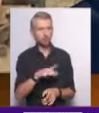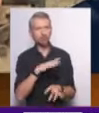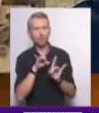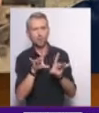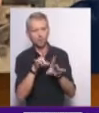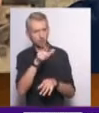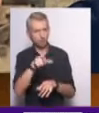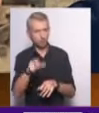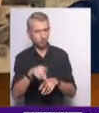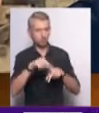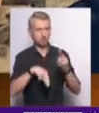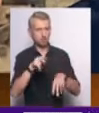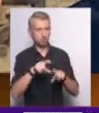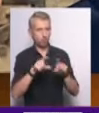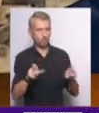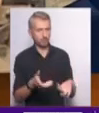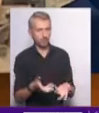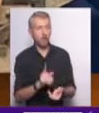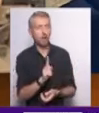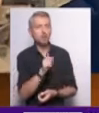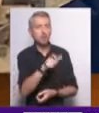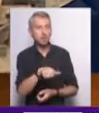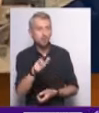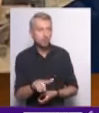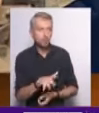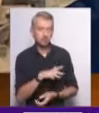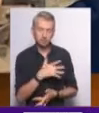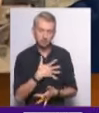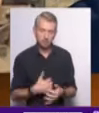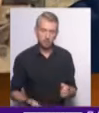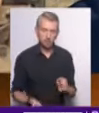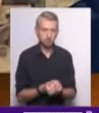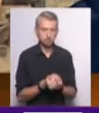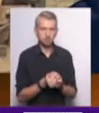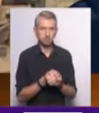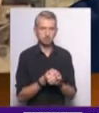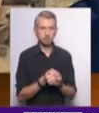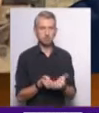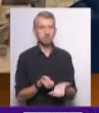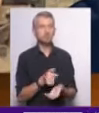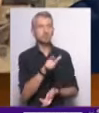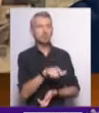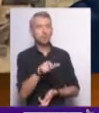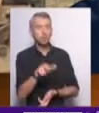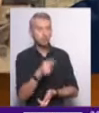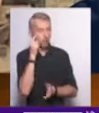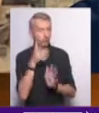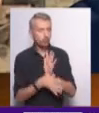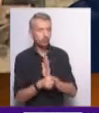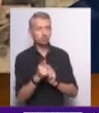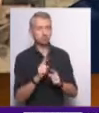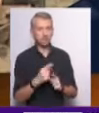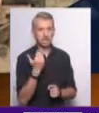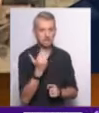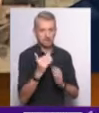людям забудовник. Але люди були стійкі в своїх, скажімо так, протестах. Люди розуміли, що це їхній двір, і